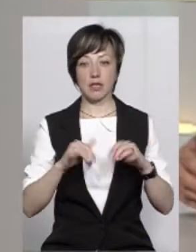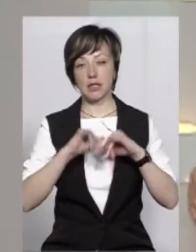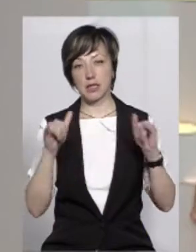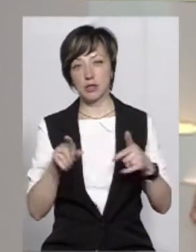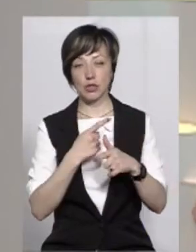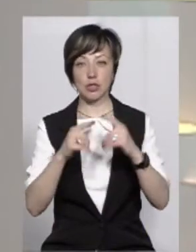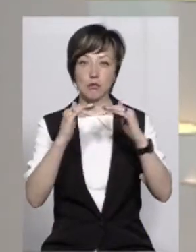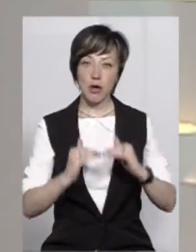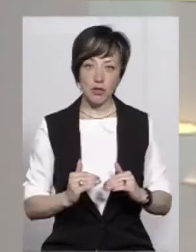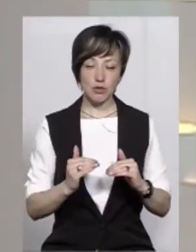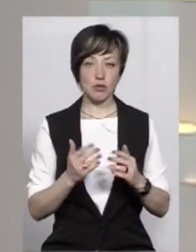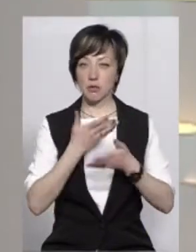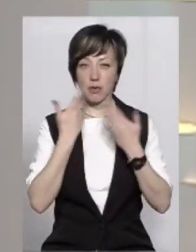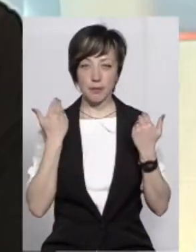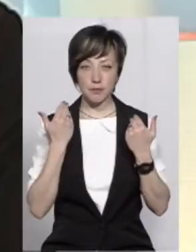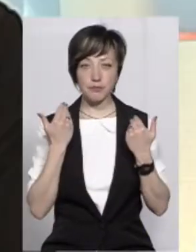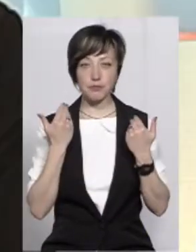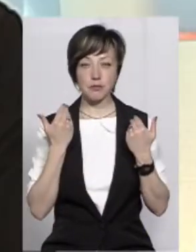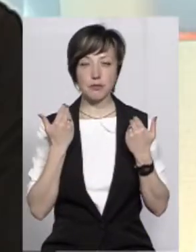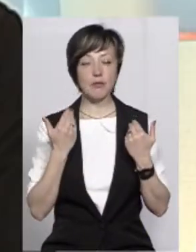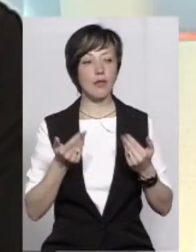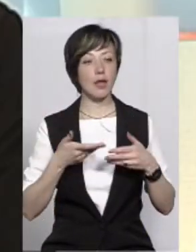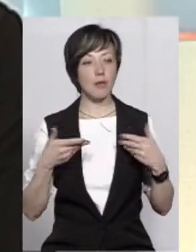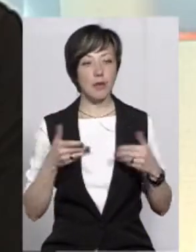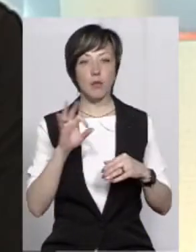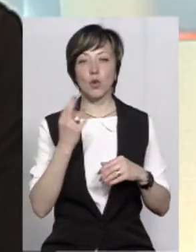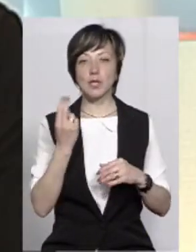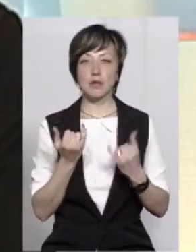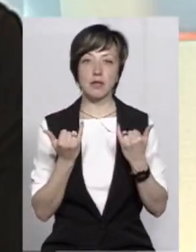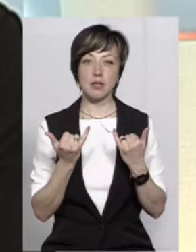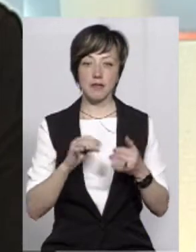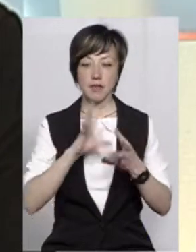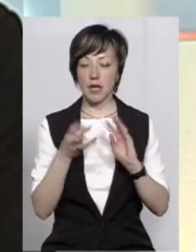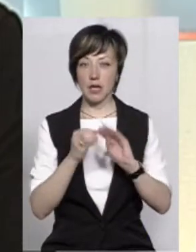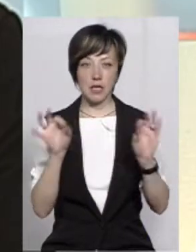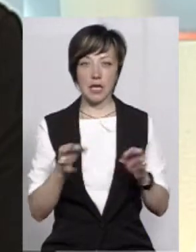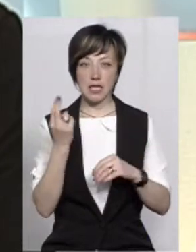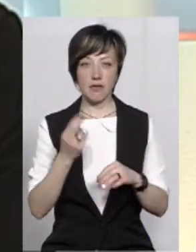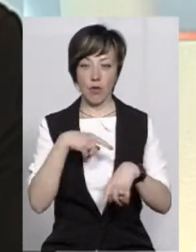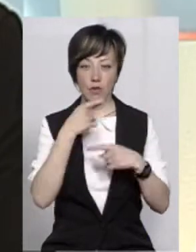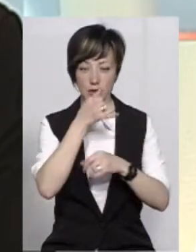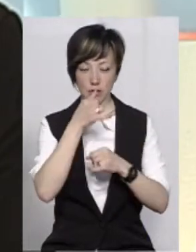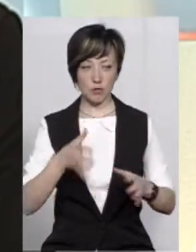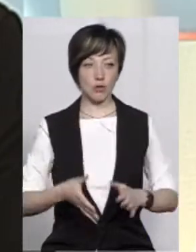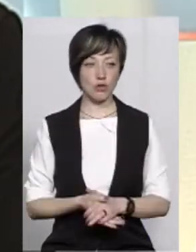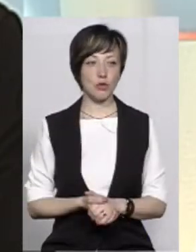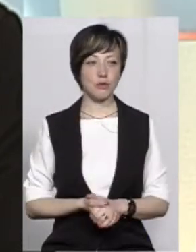ріст, так, чи... явного росту немає. Тобто ми про цифри зараз, взагалі ні про які цифри ми говорити не